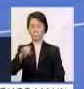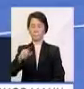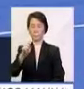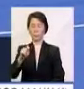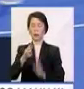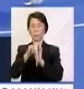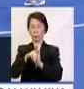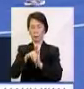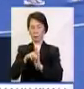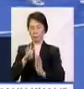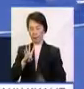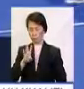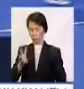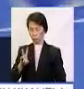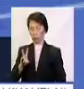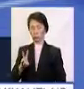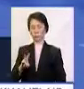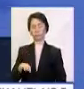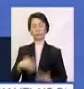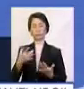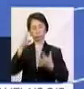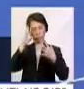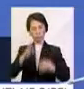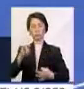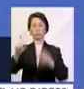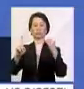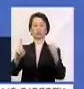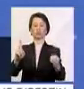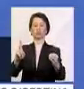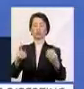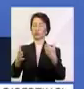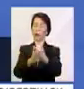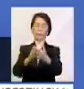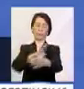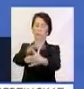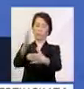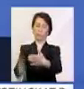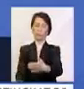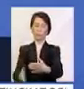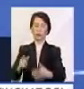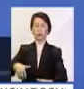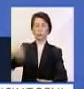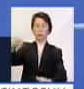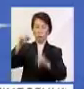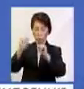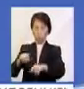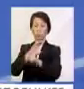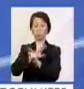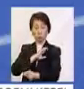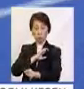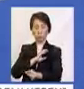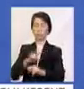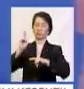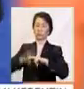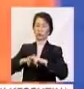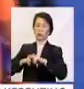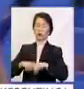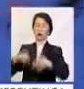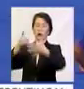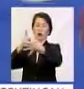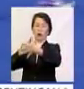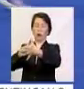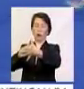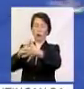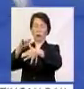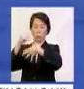minit ke-47. Keputusan 1-0 itu kekal hingga tamat perlawanan. Kemenangan itu membolehkan PDRM kini menduduki tangga teratas